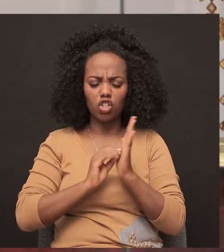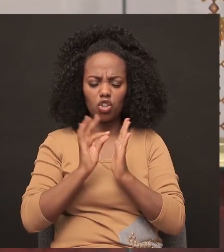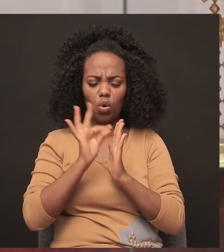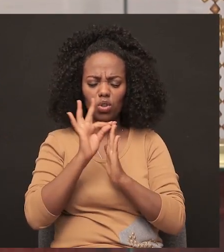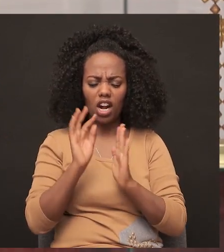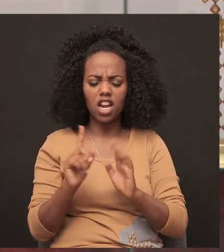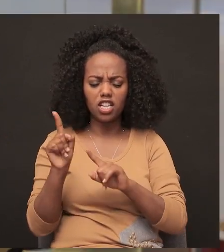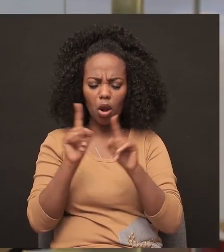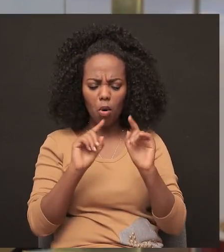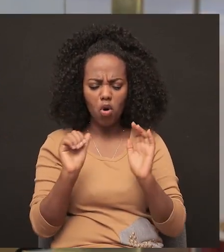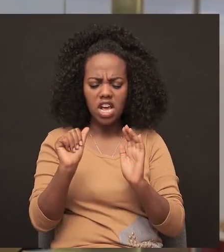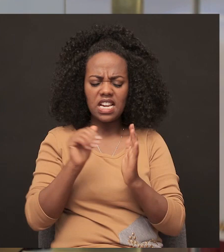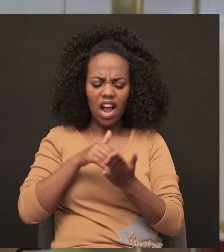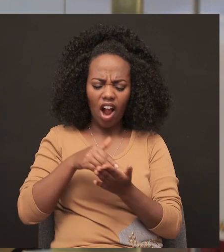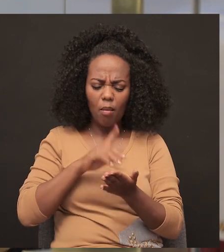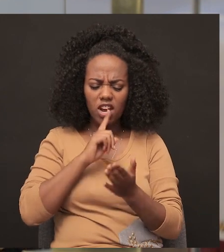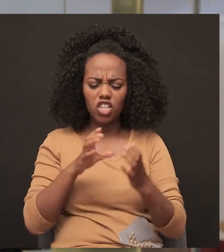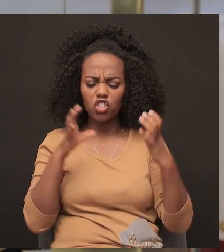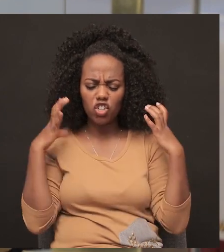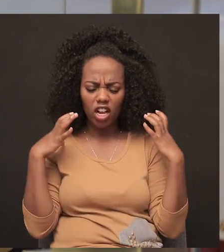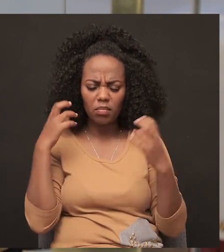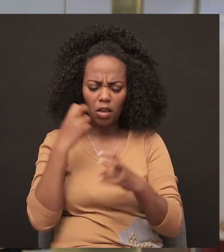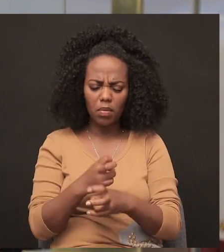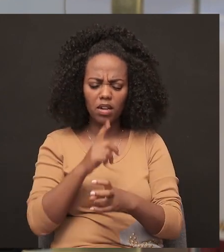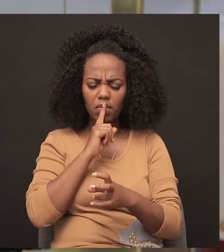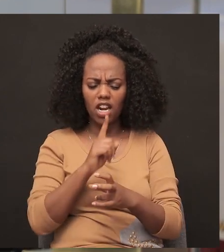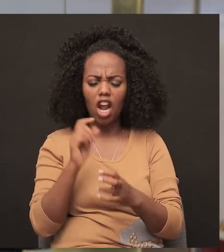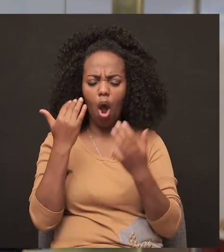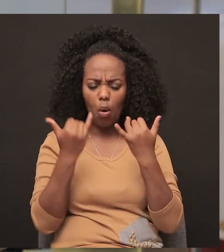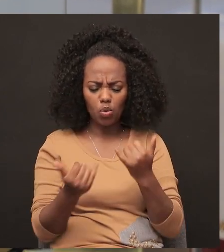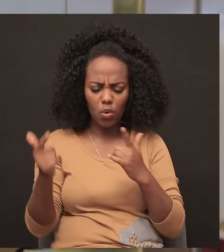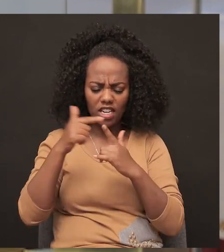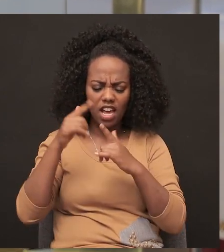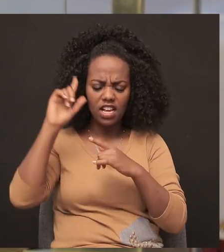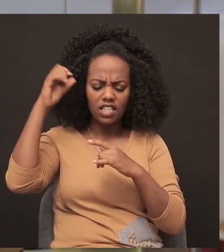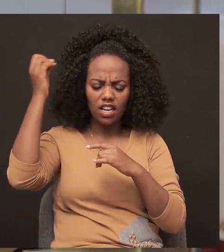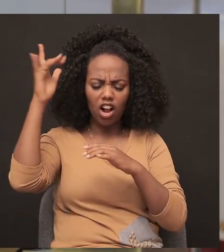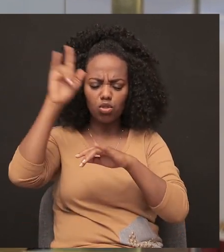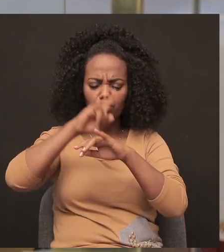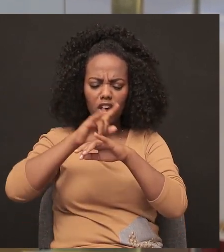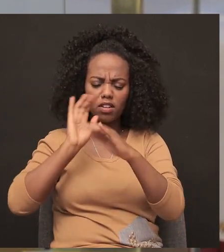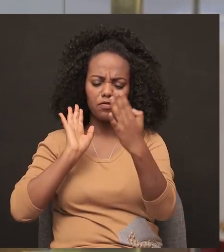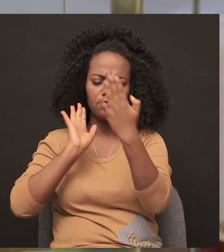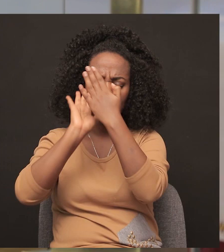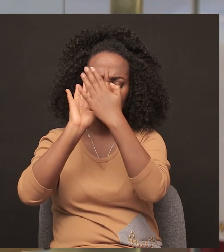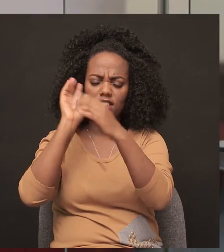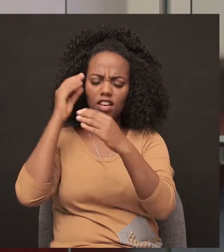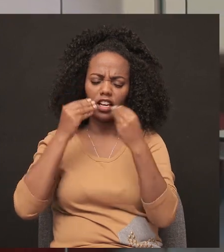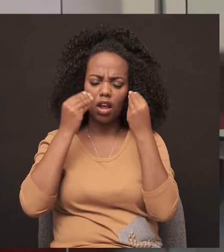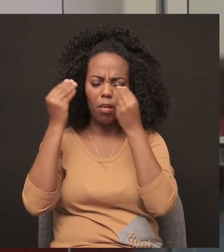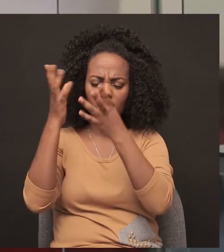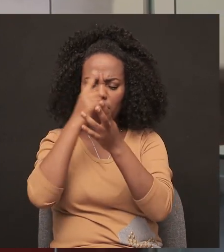ደግሞም ደካሞች ነን ሸክም የከበደብን ነን አሁን እግዚአብሔር ሆይ ወደ ጸጋ ዙፋን ፊት በእምነት